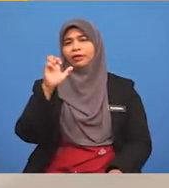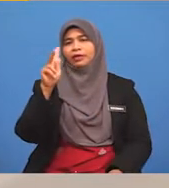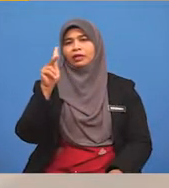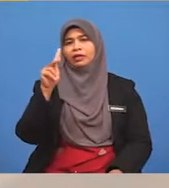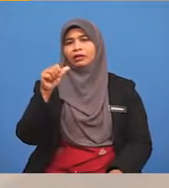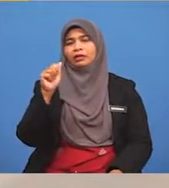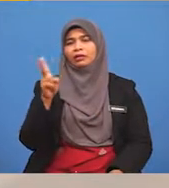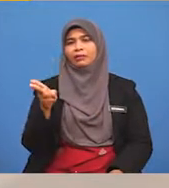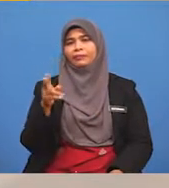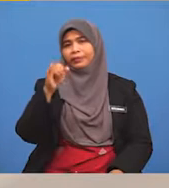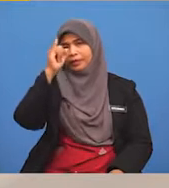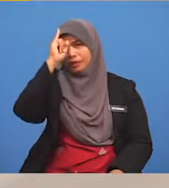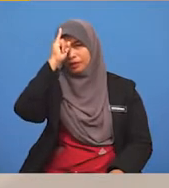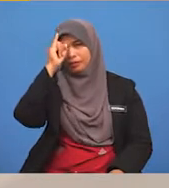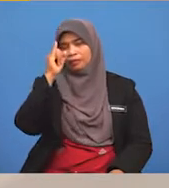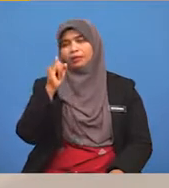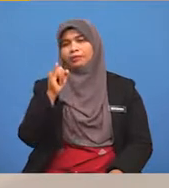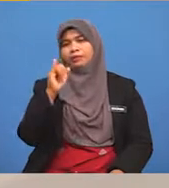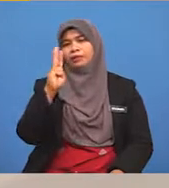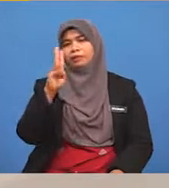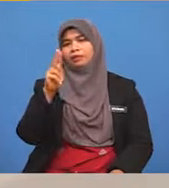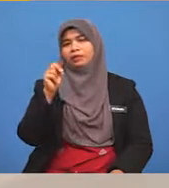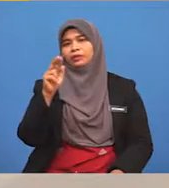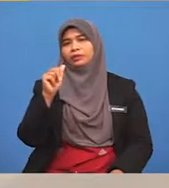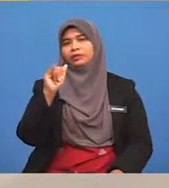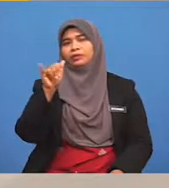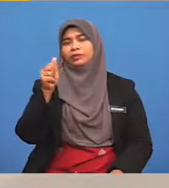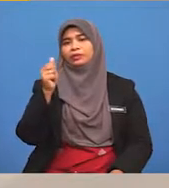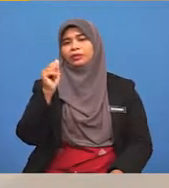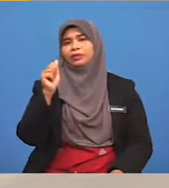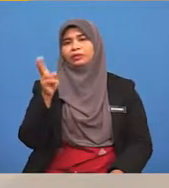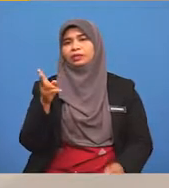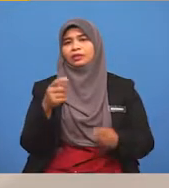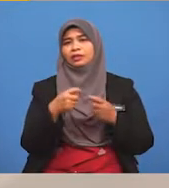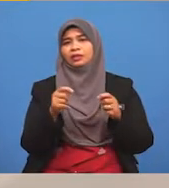Imam Ibnu Majah telah memuatkan sejumlah